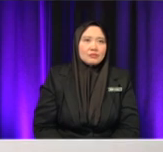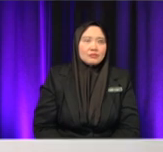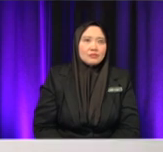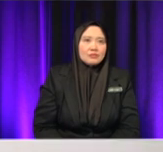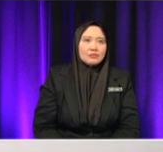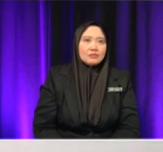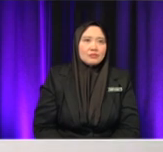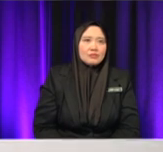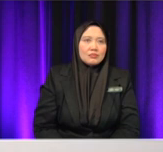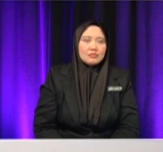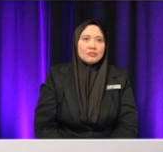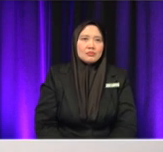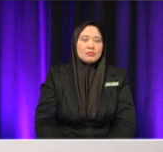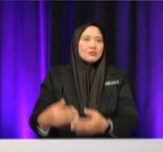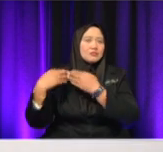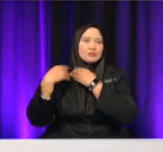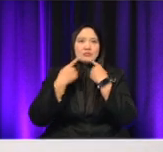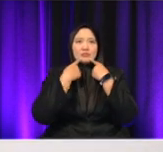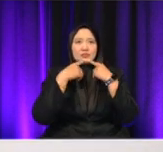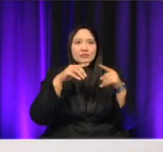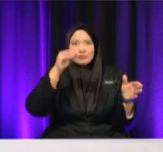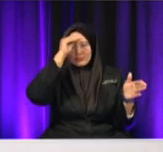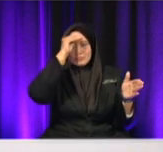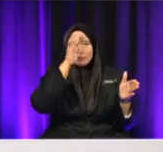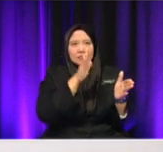dari sini tanggung jawab istrinya